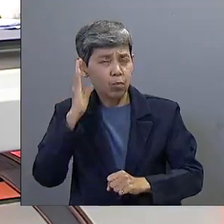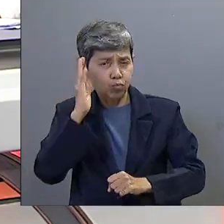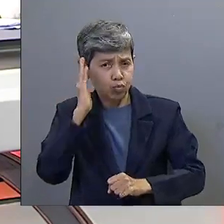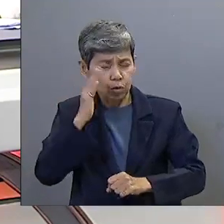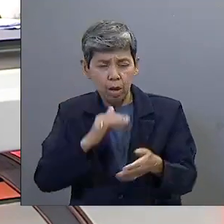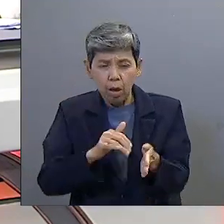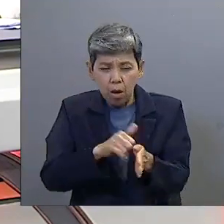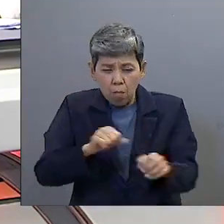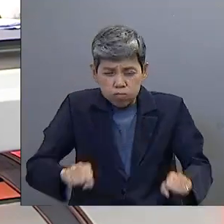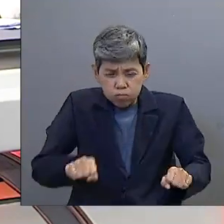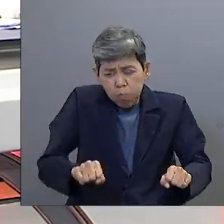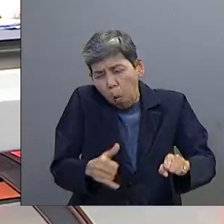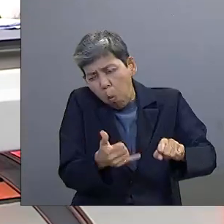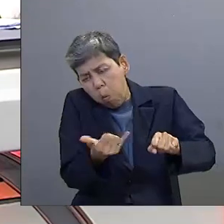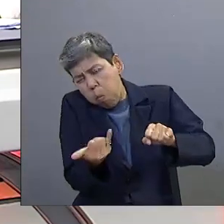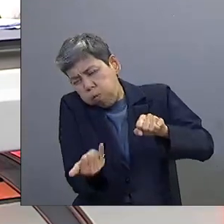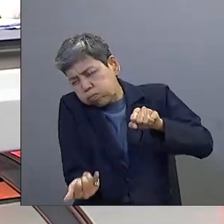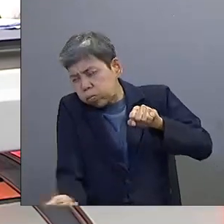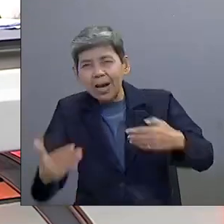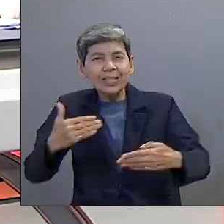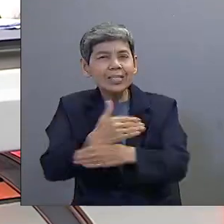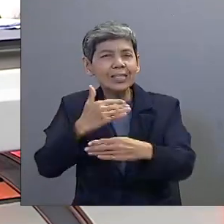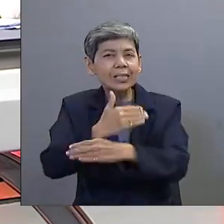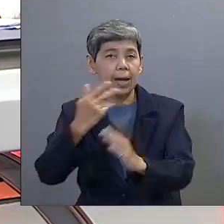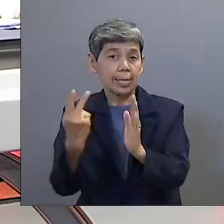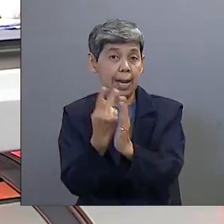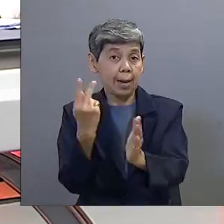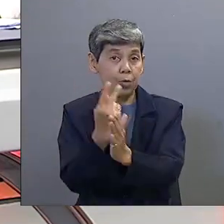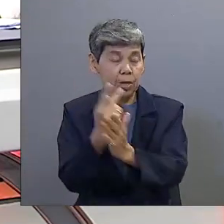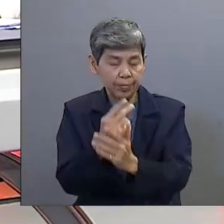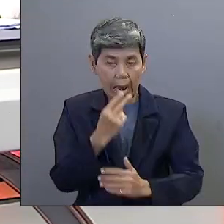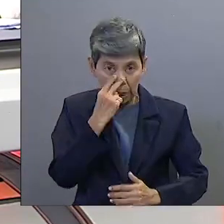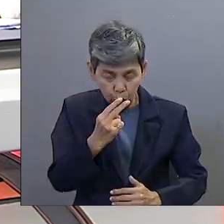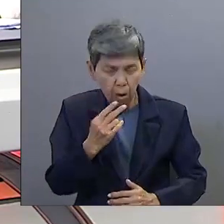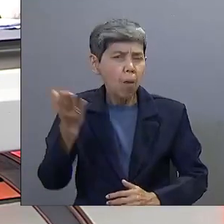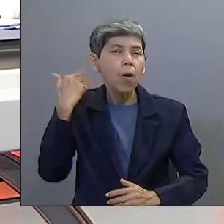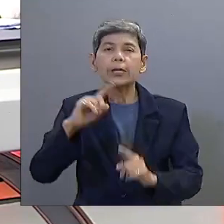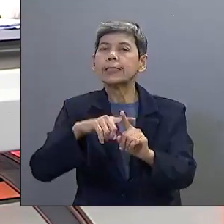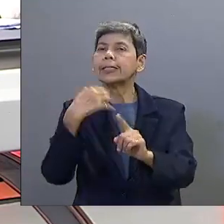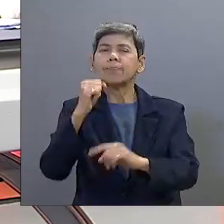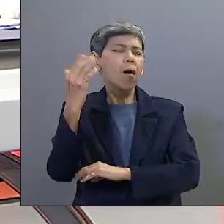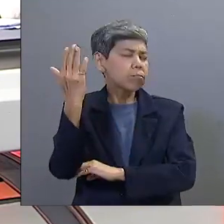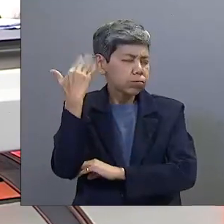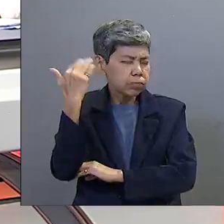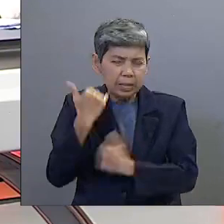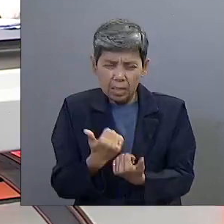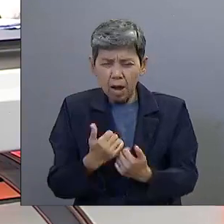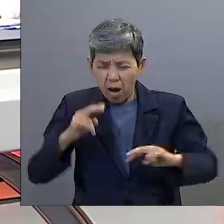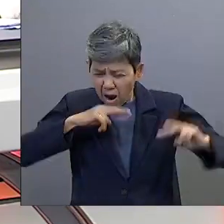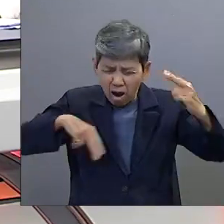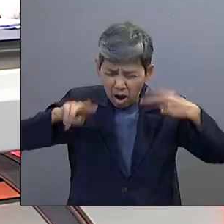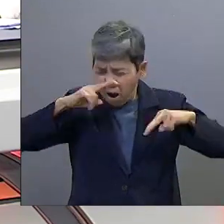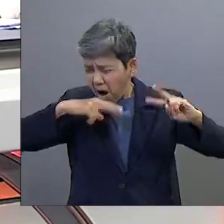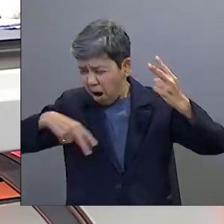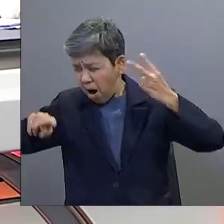ที่ประสบอุบัติเหตุจมน้ำกลางอ่างเก็บน้ำเขื่อนศรีนครินทร์จังหวัดกาญจนบุรีเหตุการณ์เนี่ยเกิดมาตั้งแต่เดือนตุลาคมที่ผ่านมาแต่ว่าที่ผ่านมาไม่พบ